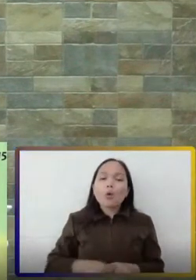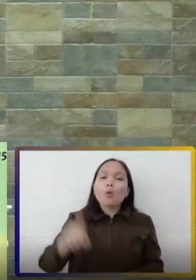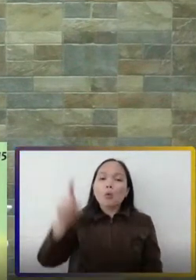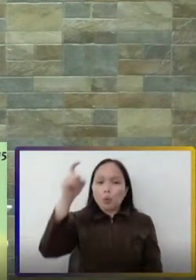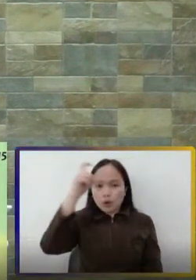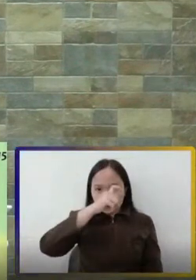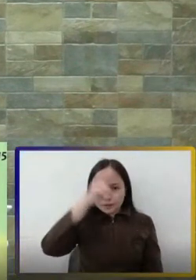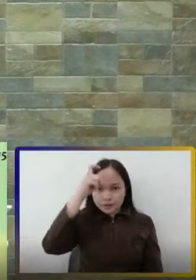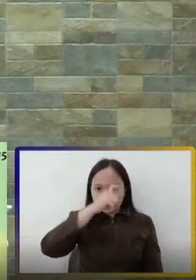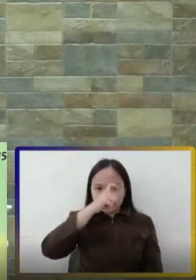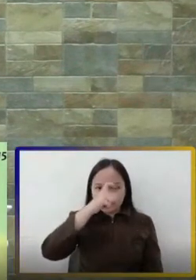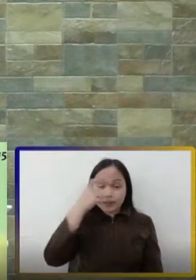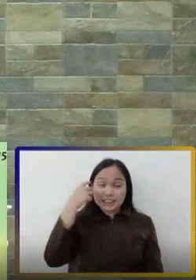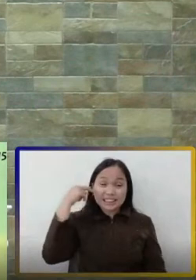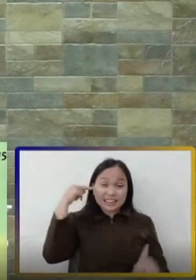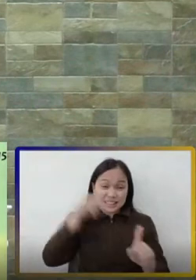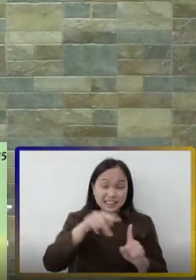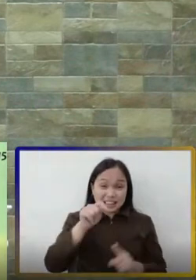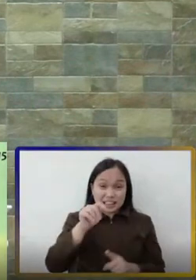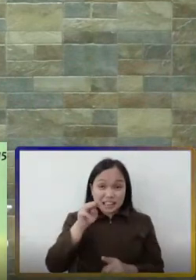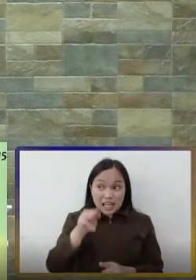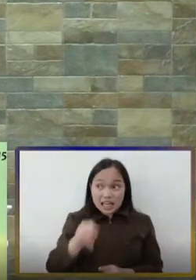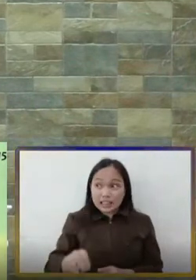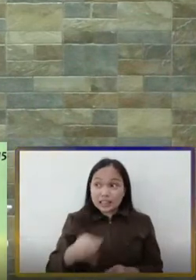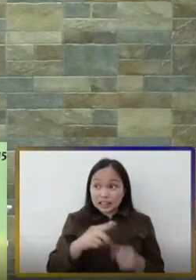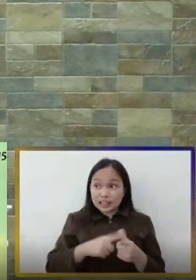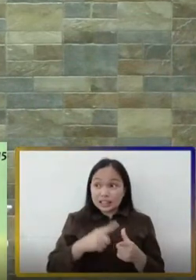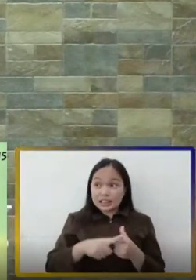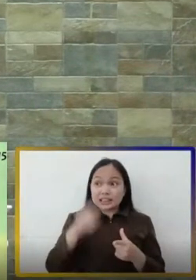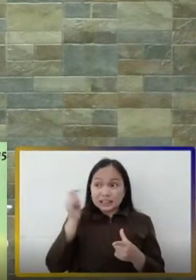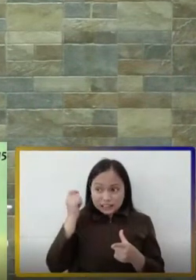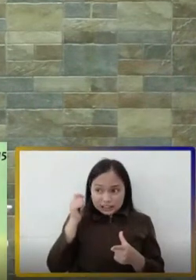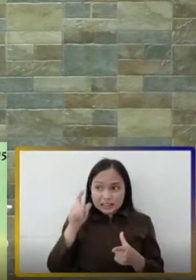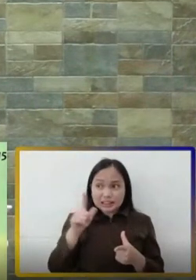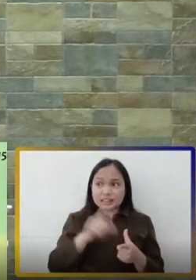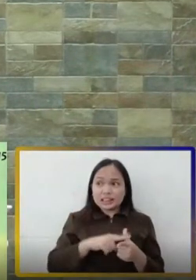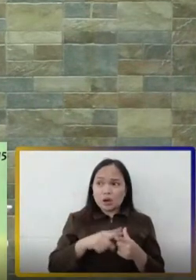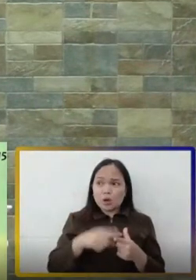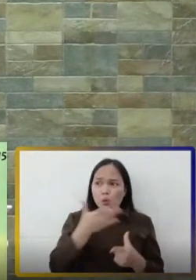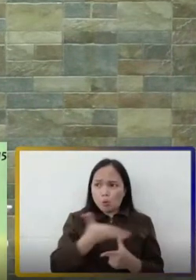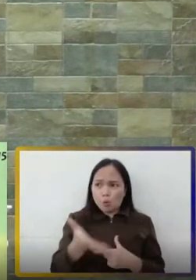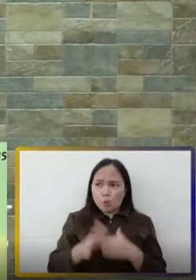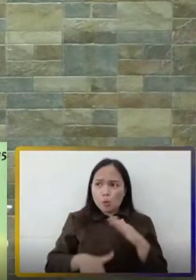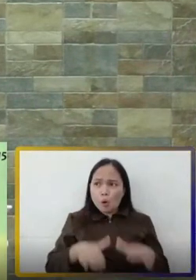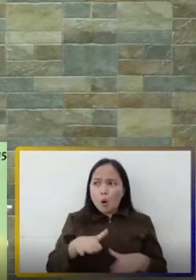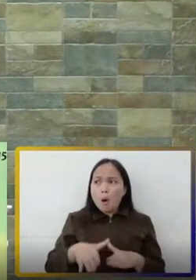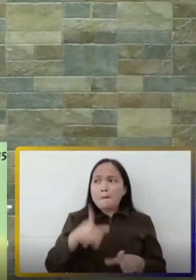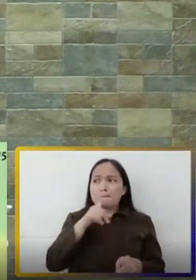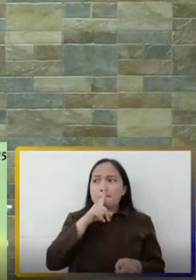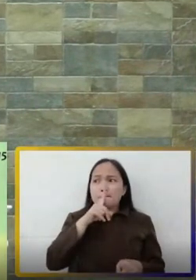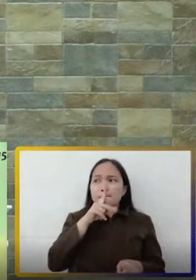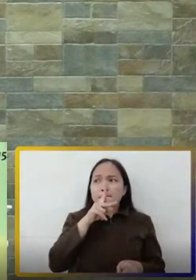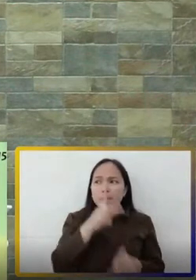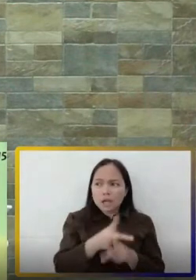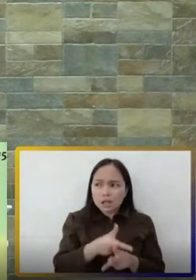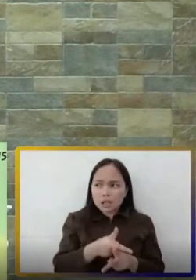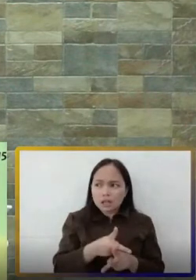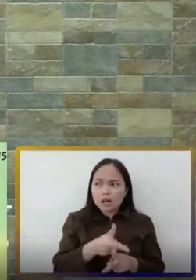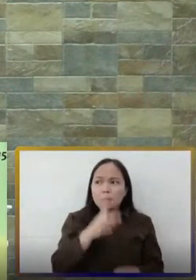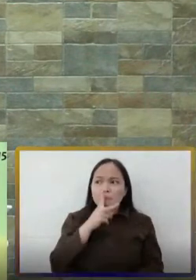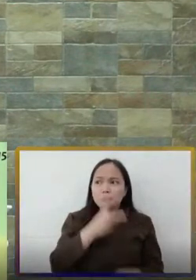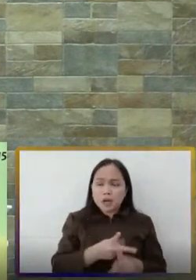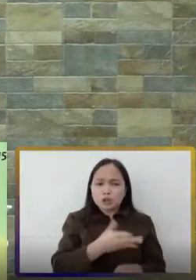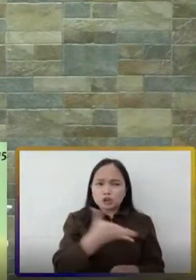You see? See then that you walk circumspectly, properly. All right? You should walk, you